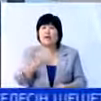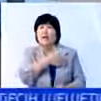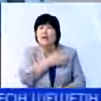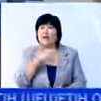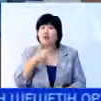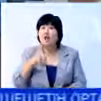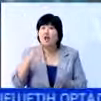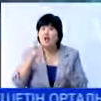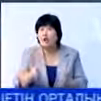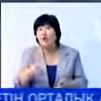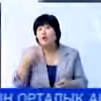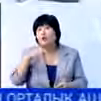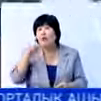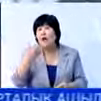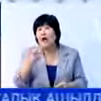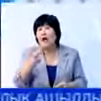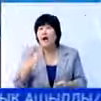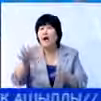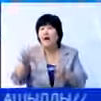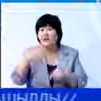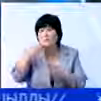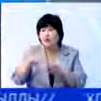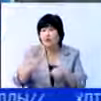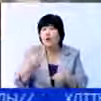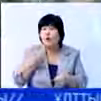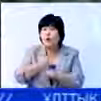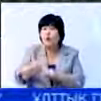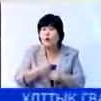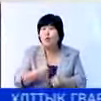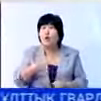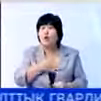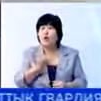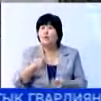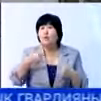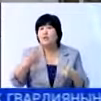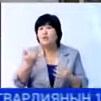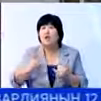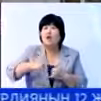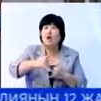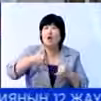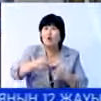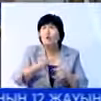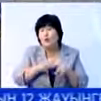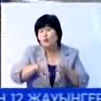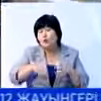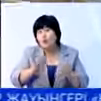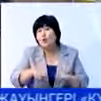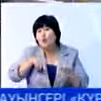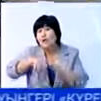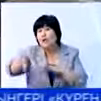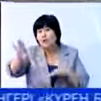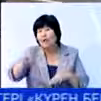Сол сәтте сотталушы ағасының қолындағы пышақты жұлып алып, оны ұрып-соғып, кеуде тұсынан бірнеше мәрте теуіп, оқиға болған жерден кетіп